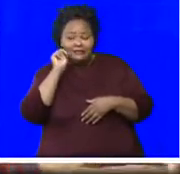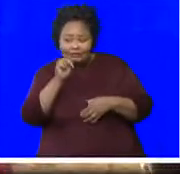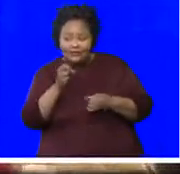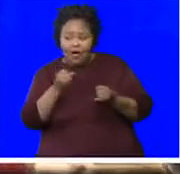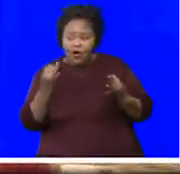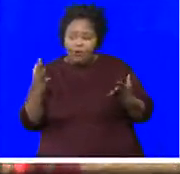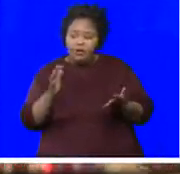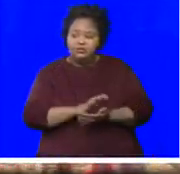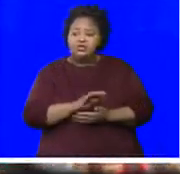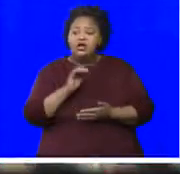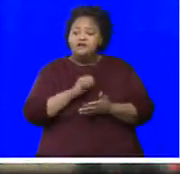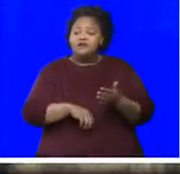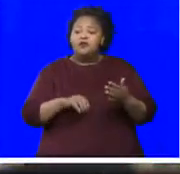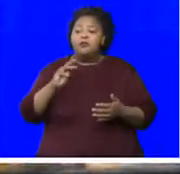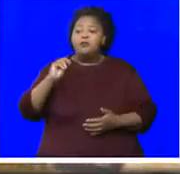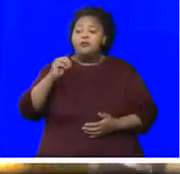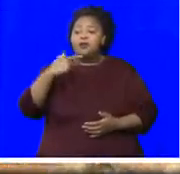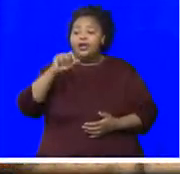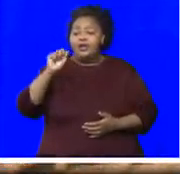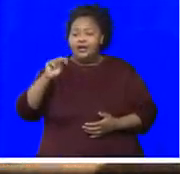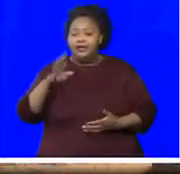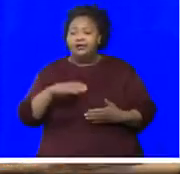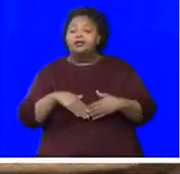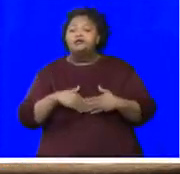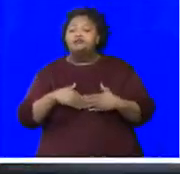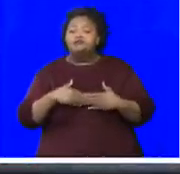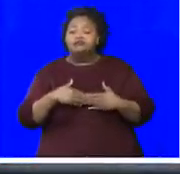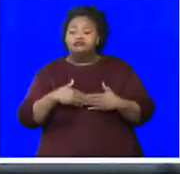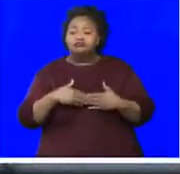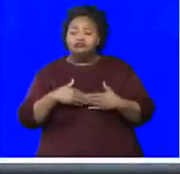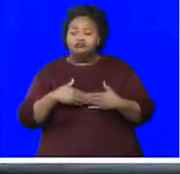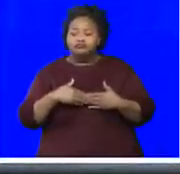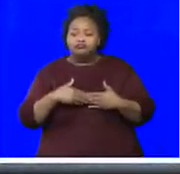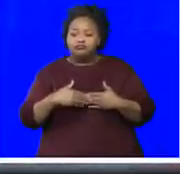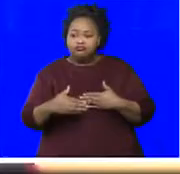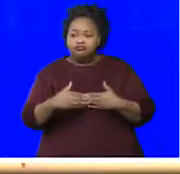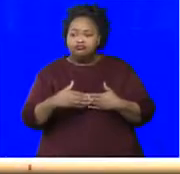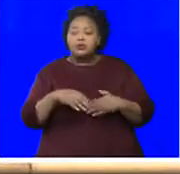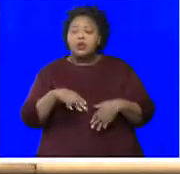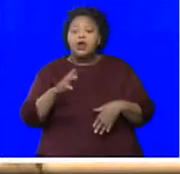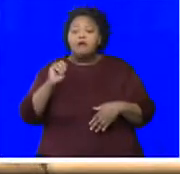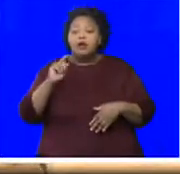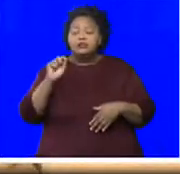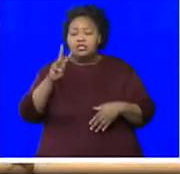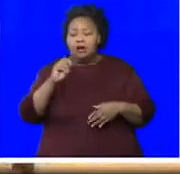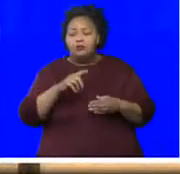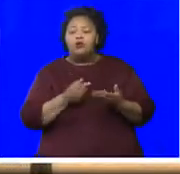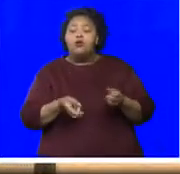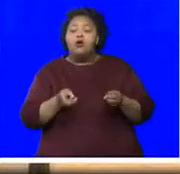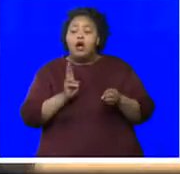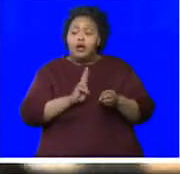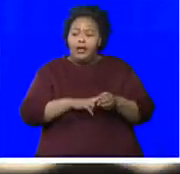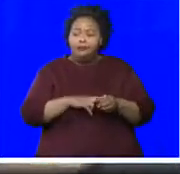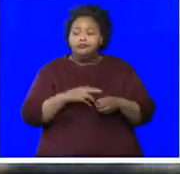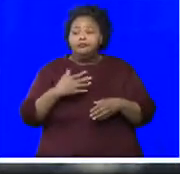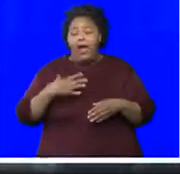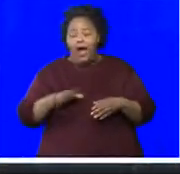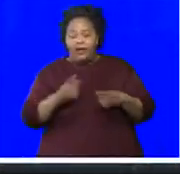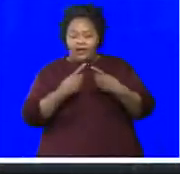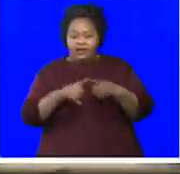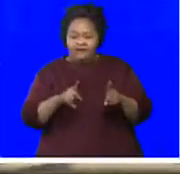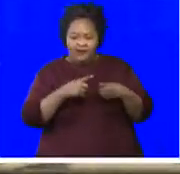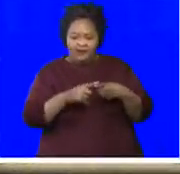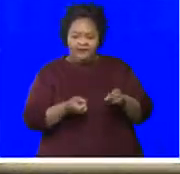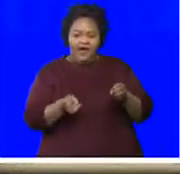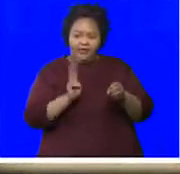enhlangano nalolo suka emotshane uye kumathamo kuleminye Lesishukumiso siphindze sithi lelitiko alatise indlu